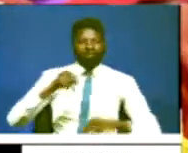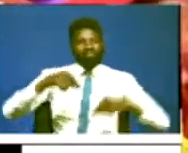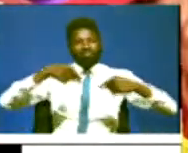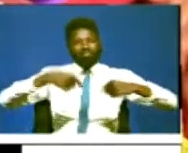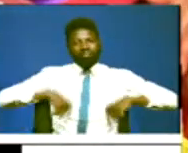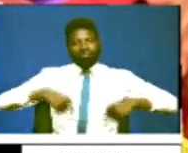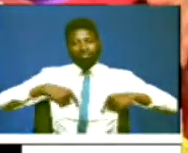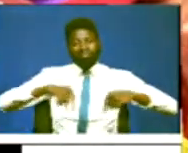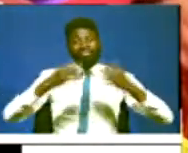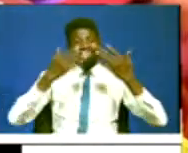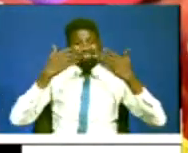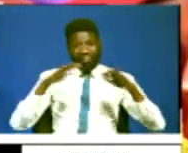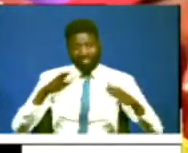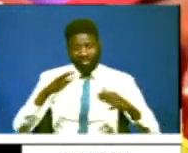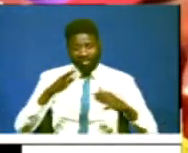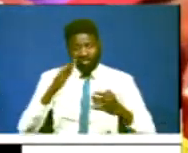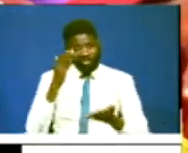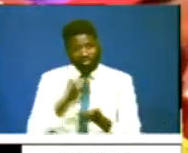Yalimuuzia?